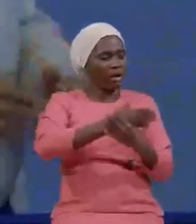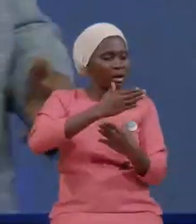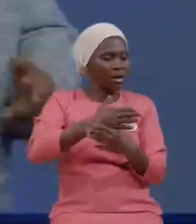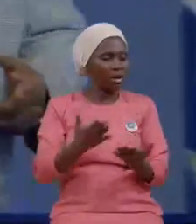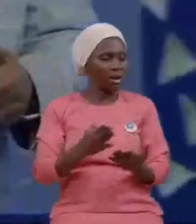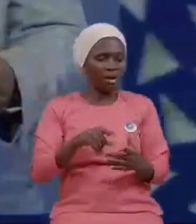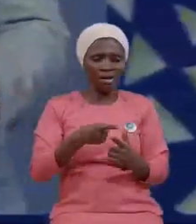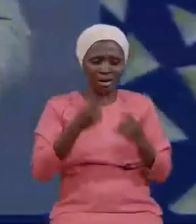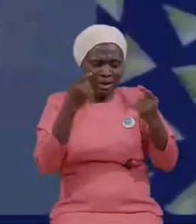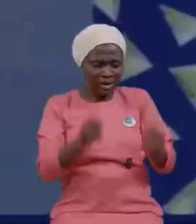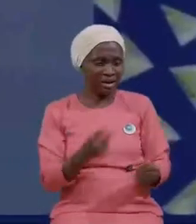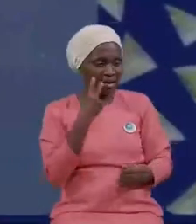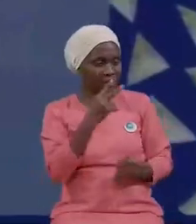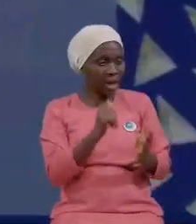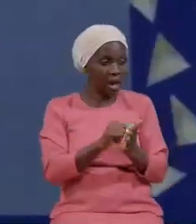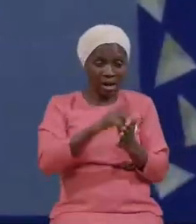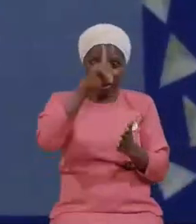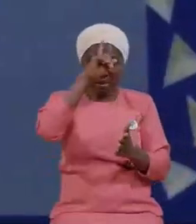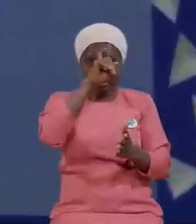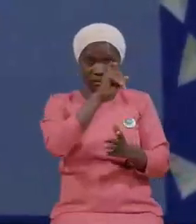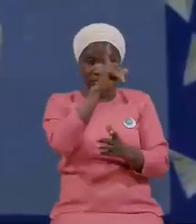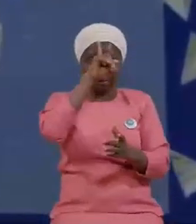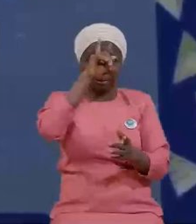Et tout d'un coup, vous voyez l'armée d'Égypte derrière eux.